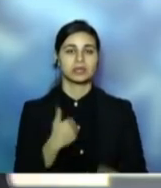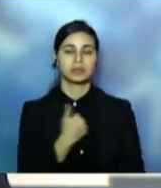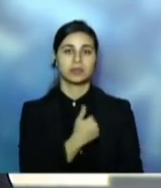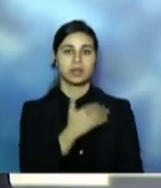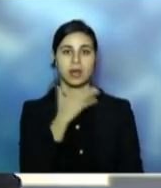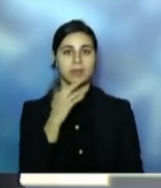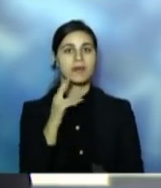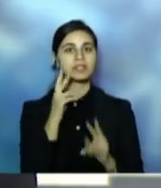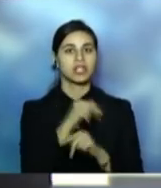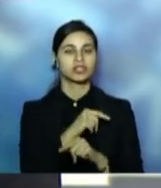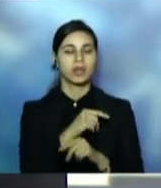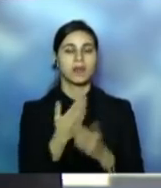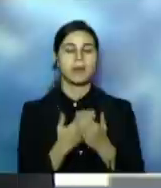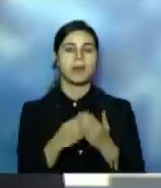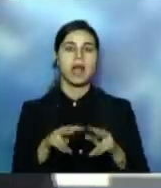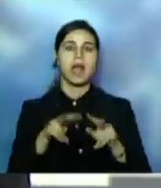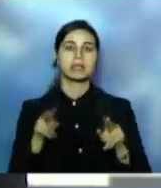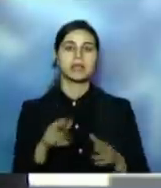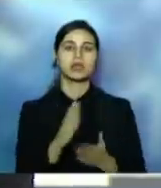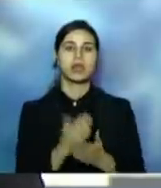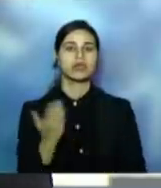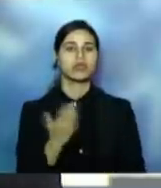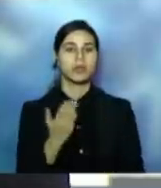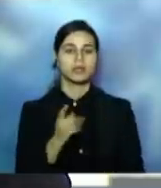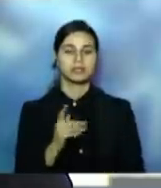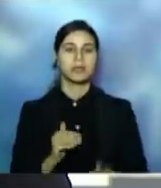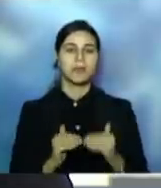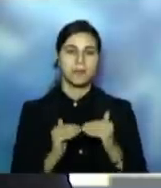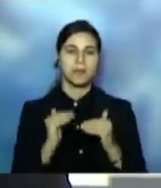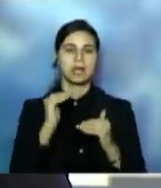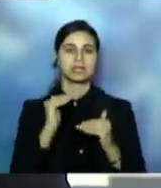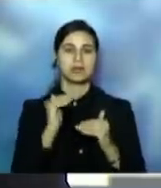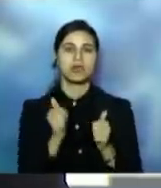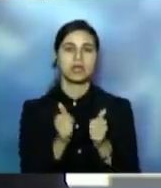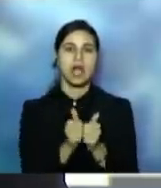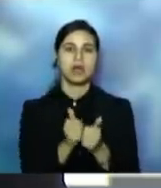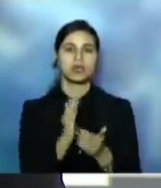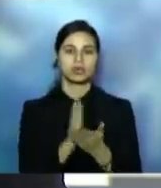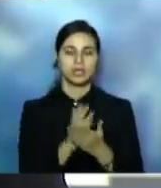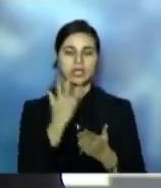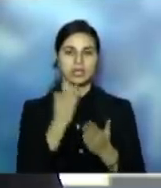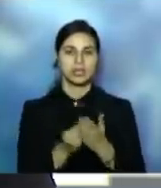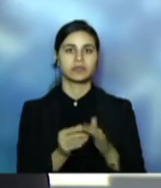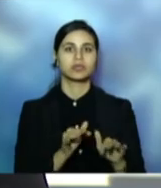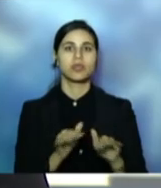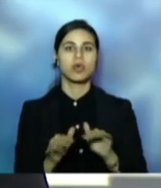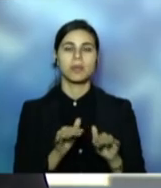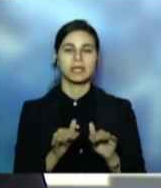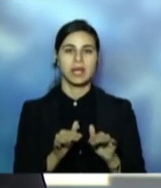ბევრს ეშლება. ანუ ანალოგი არის, რომელიც მაქსიმალურად ახლოს არის თავისი